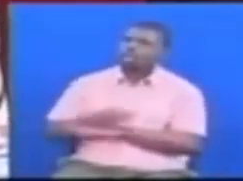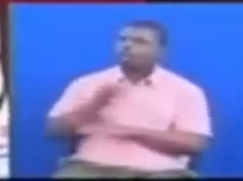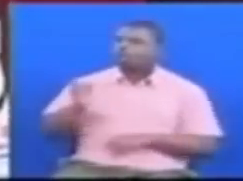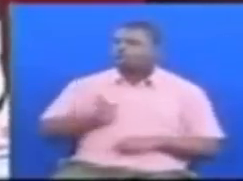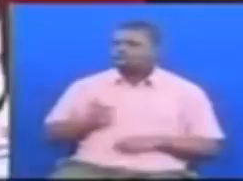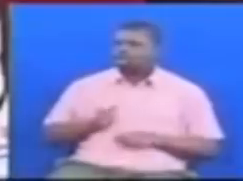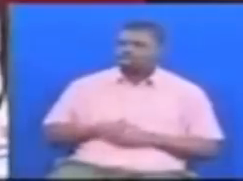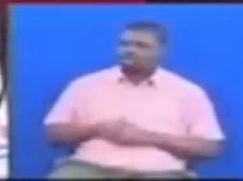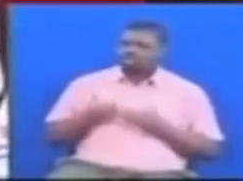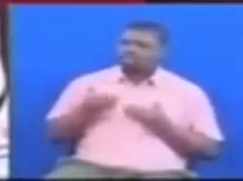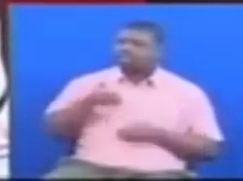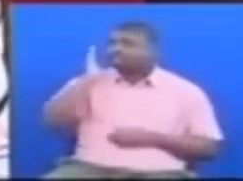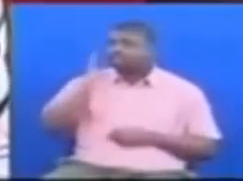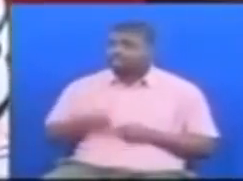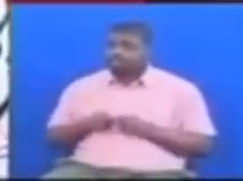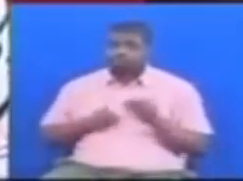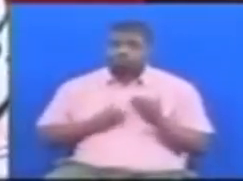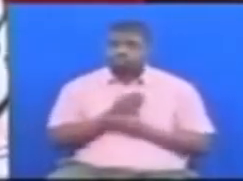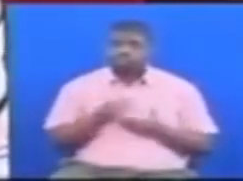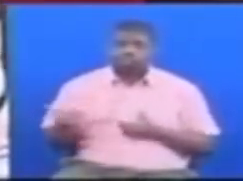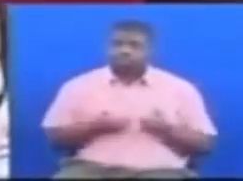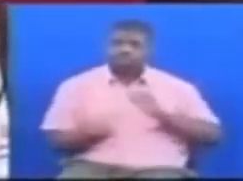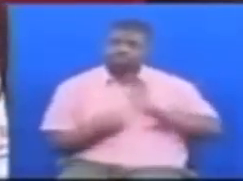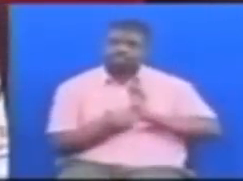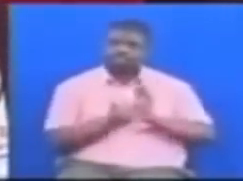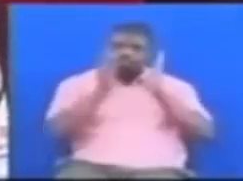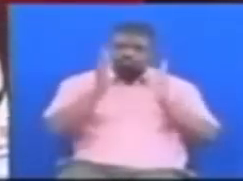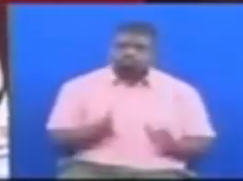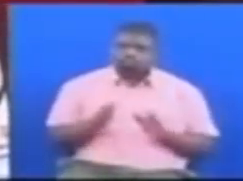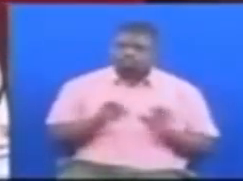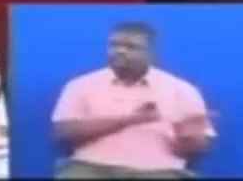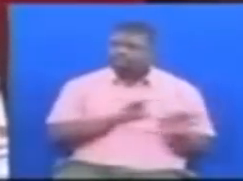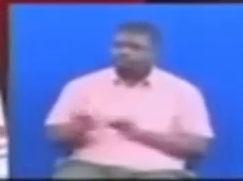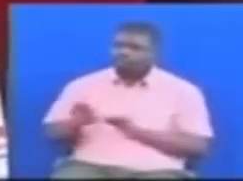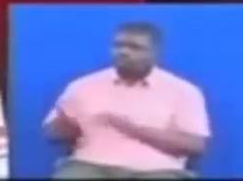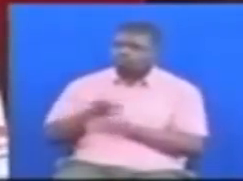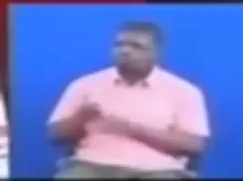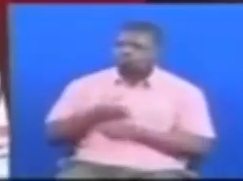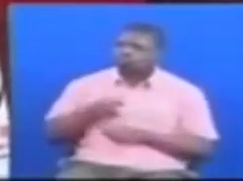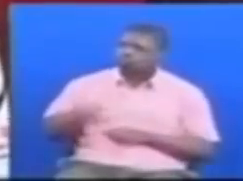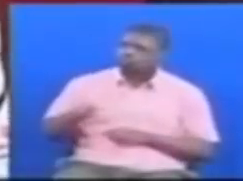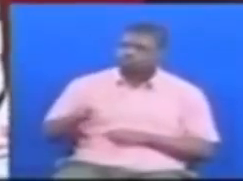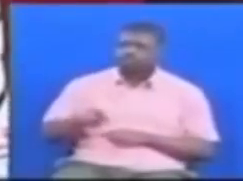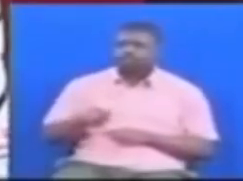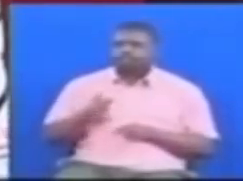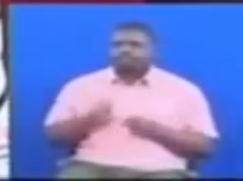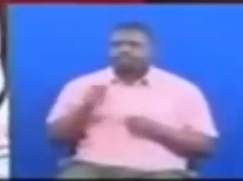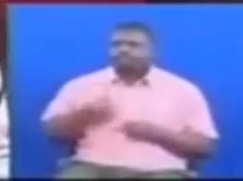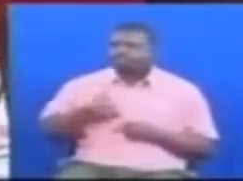kuolewa. Lakini serikali kupitia mwanasheria mkuu ilikata rufaa juu ya shauri hilo.